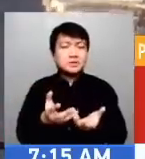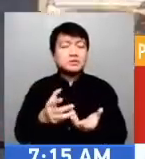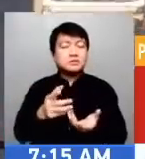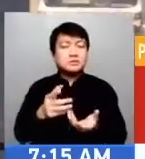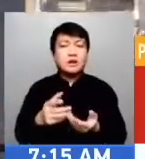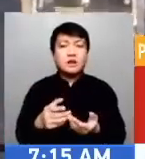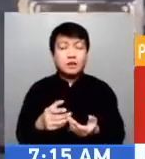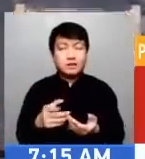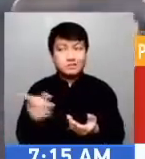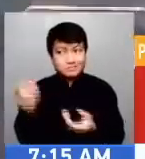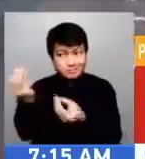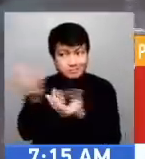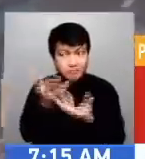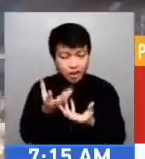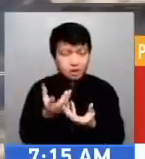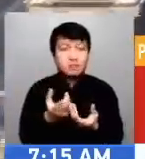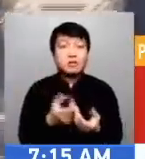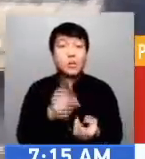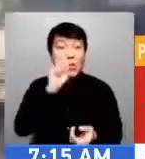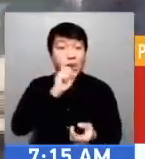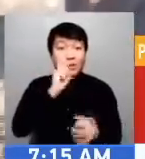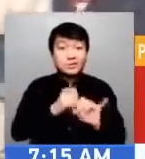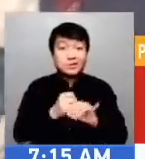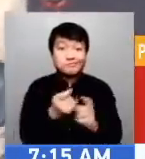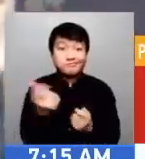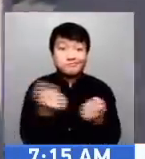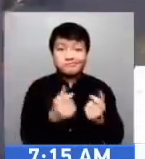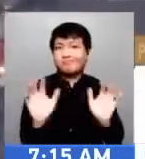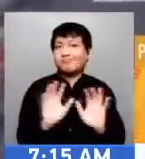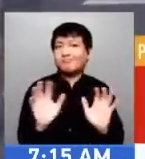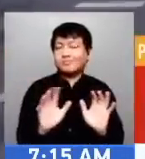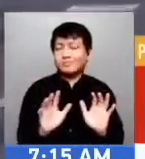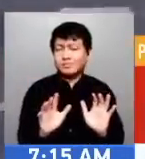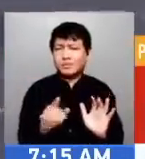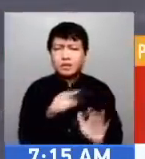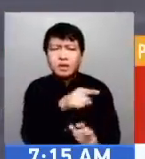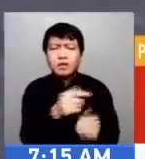So, pero tinuloy nyo pa rin po yung transport strike